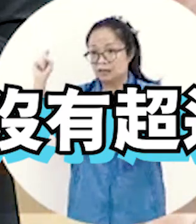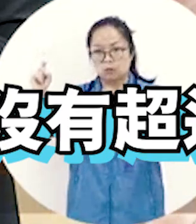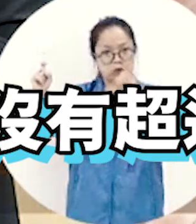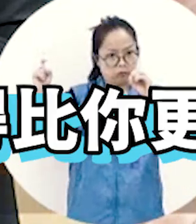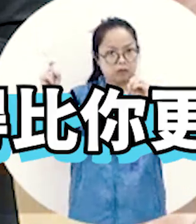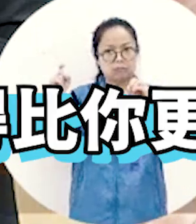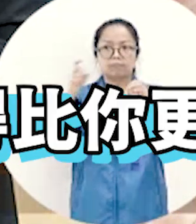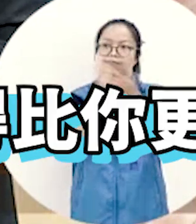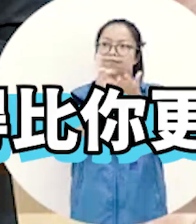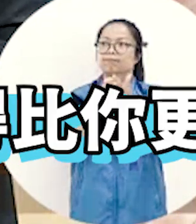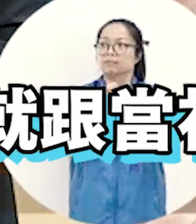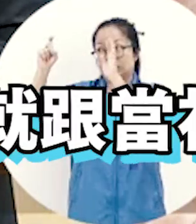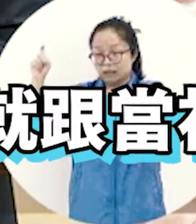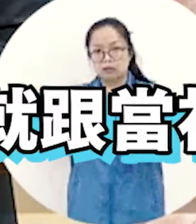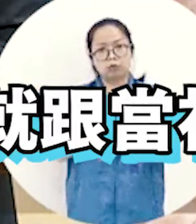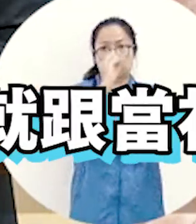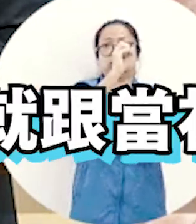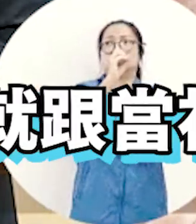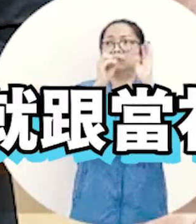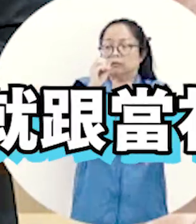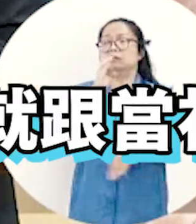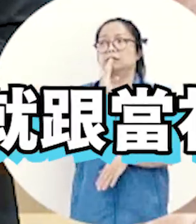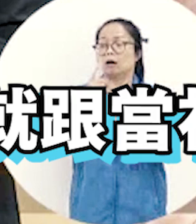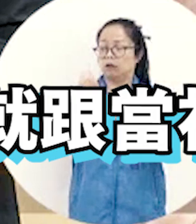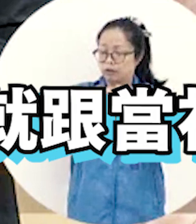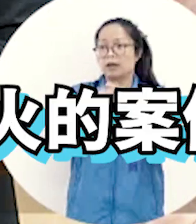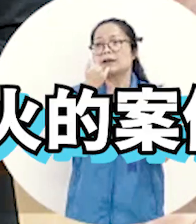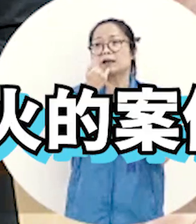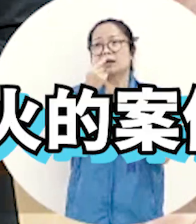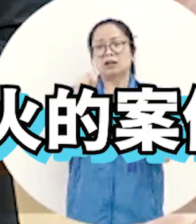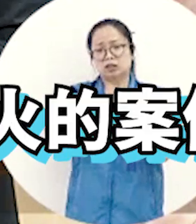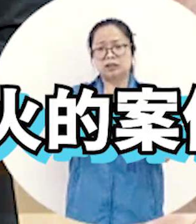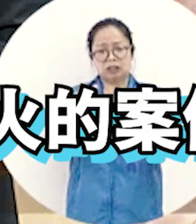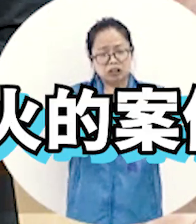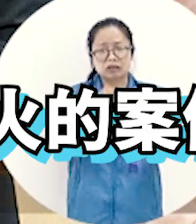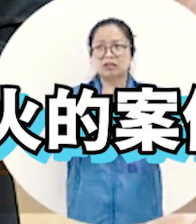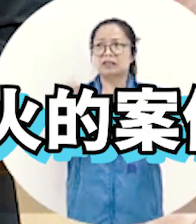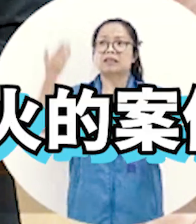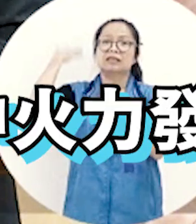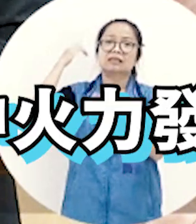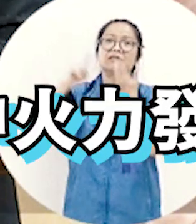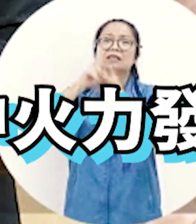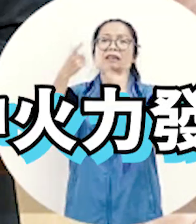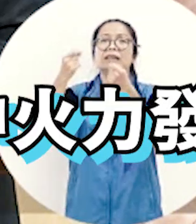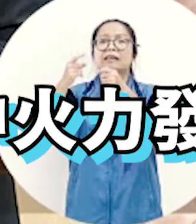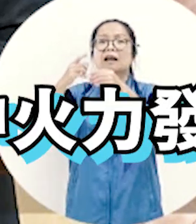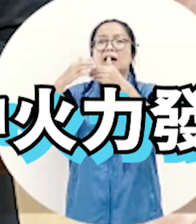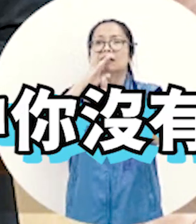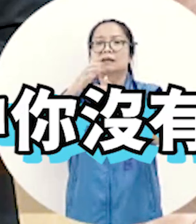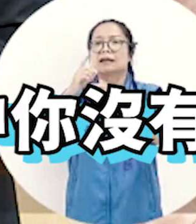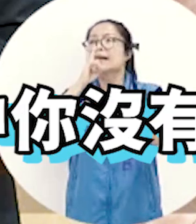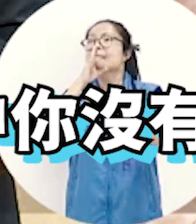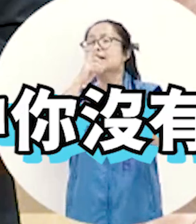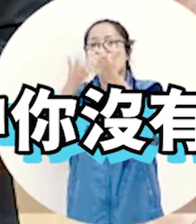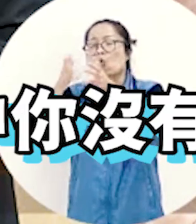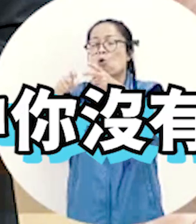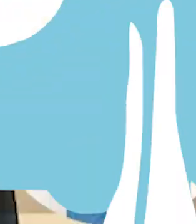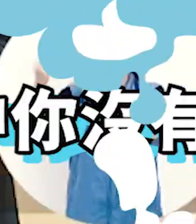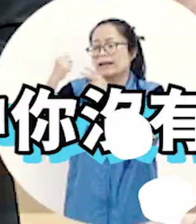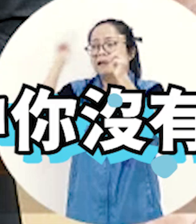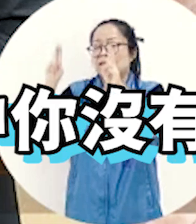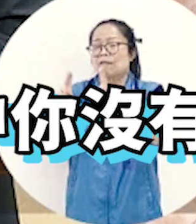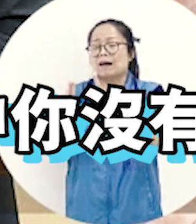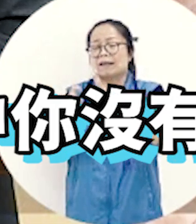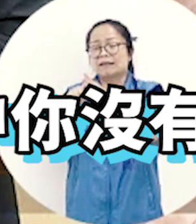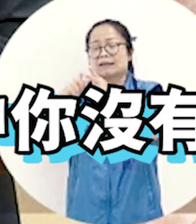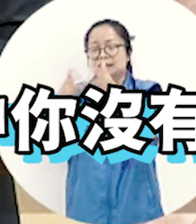没有超过你定比你更严嘛。那这件事情就跟当初上会期我讲那个中火的案例是一样，台中火力发电厂嘛，中央认为说台中你没